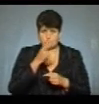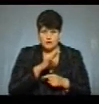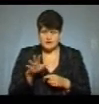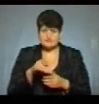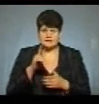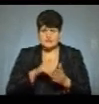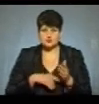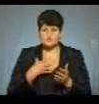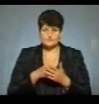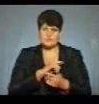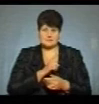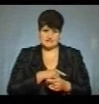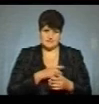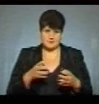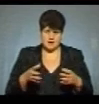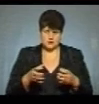надіялися, що своїми силами зловом.